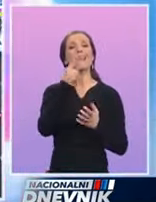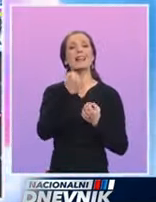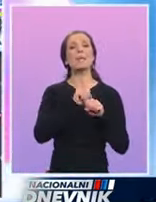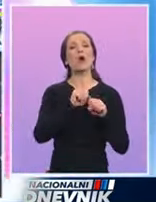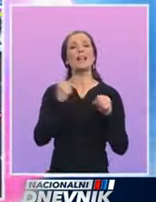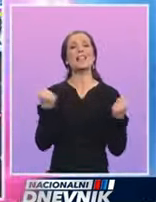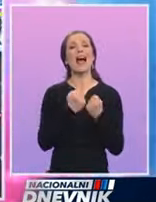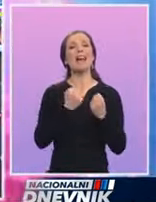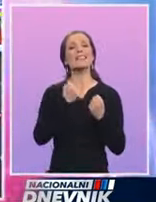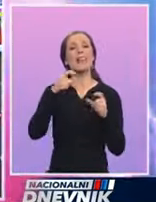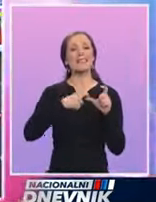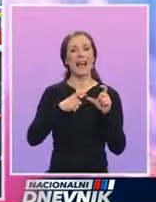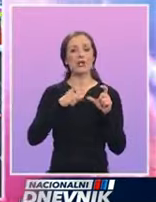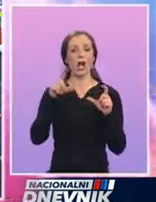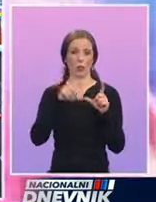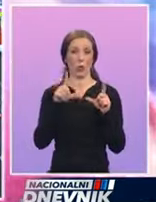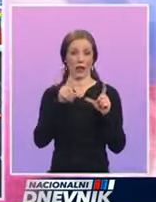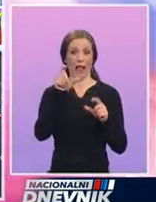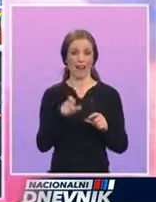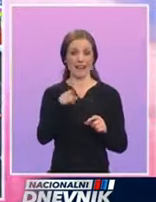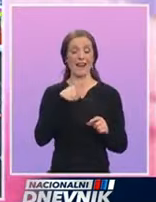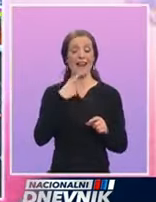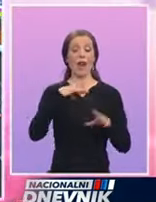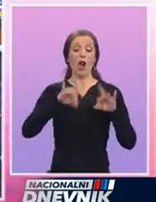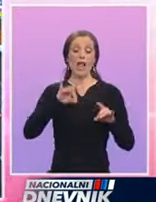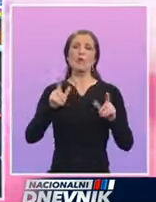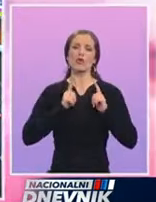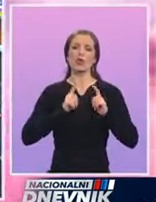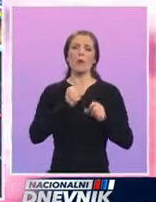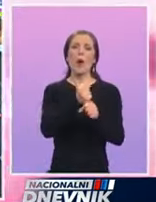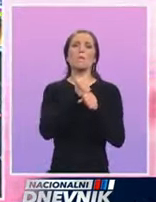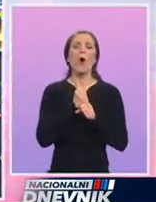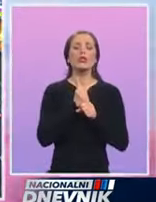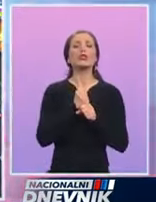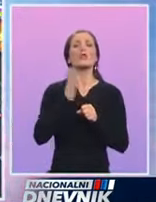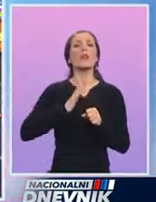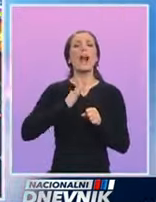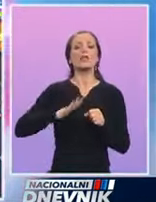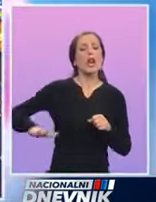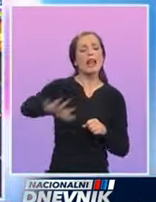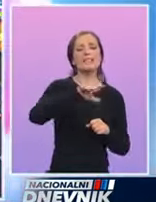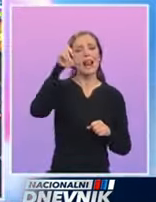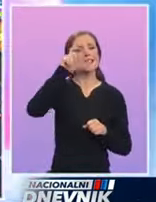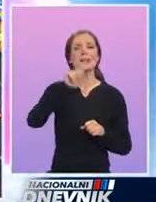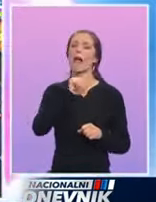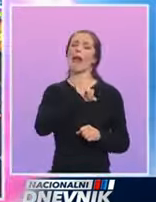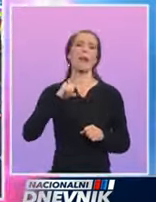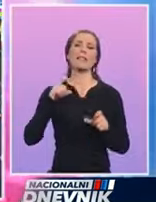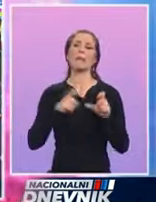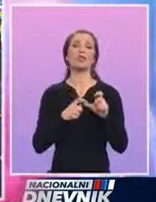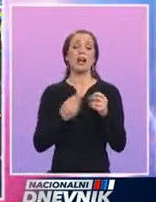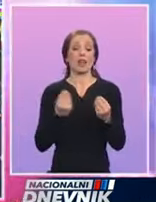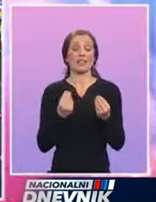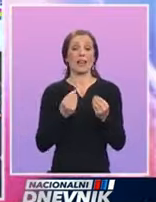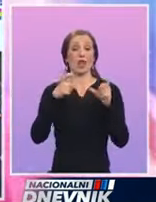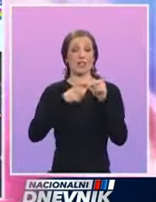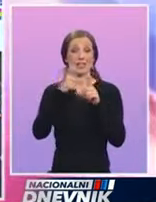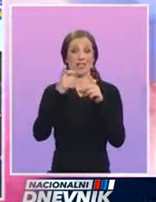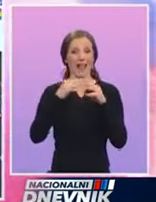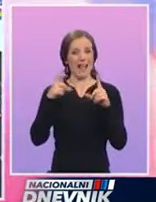Sandžaka, Sulejman Ugljanin, izjavio je da na izborima očekuje podršku građana svih delova Srbije, ne samo Sandžaka, jer je SDA